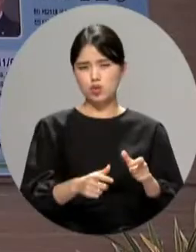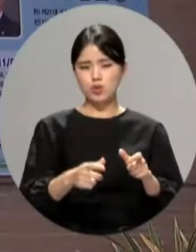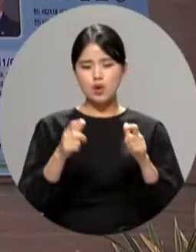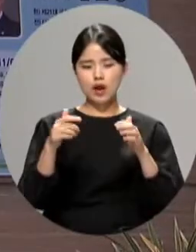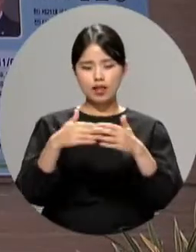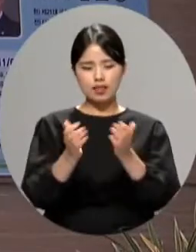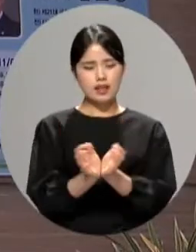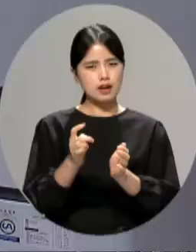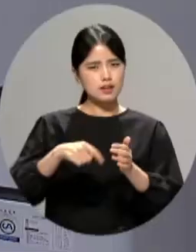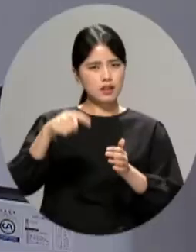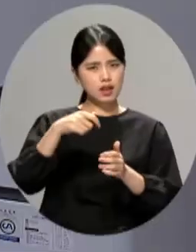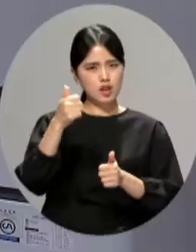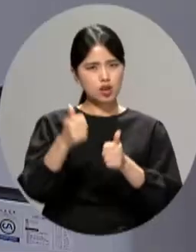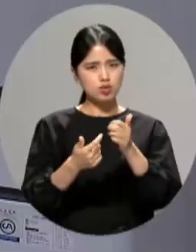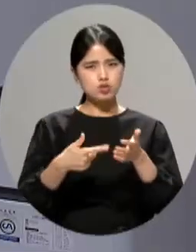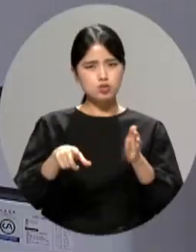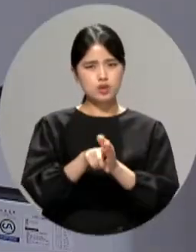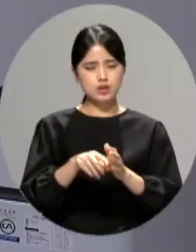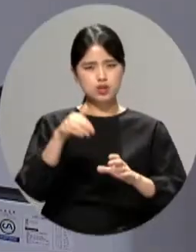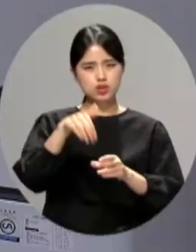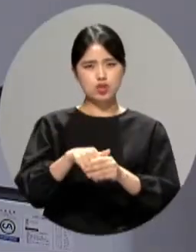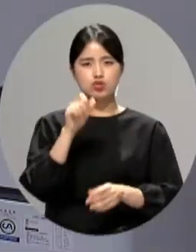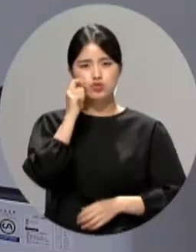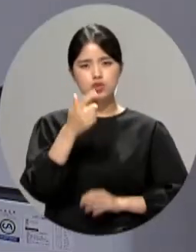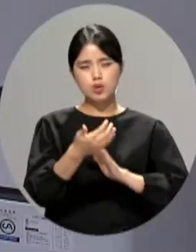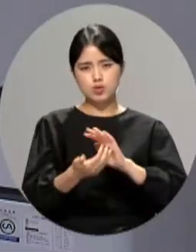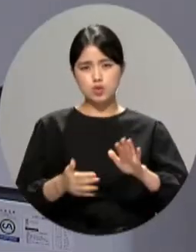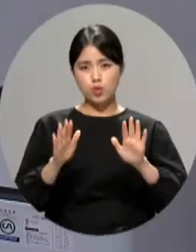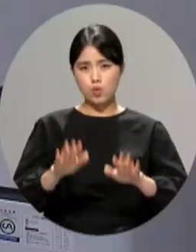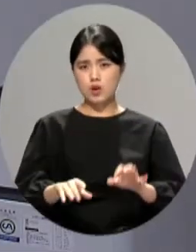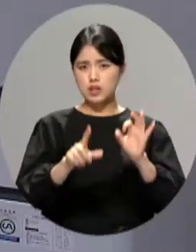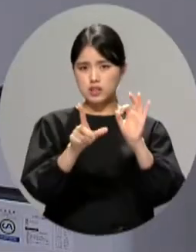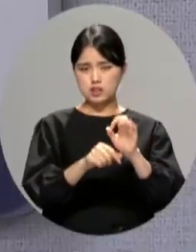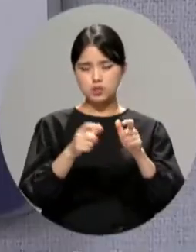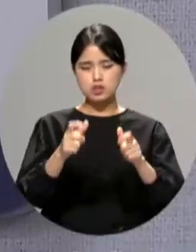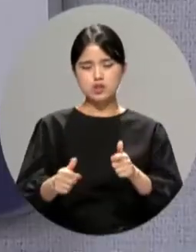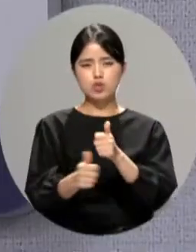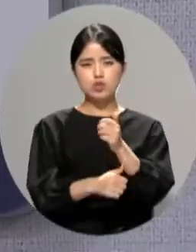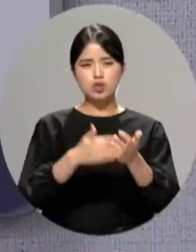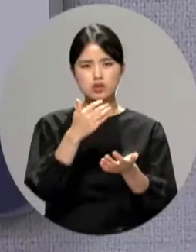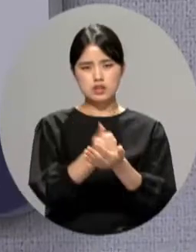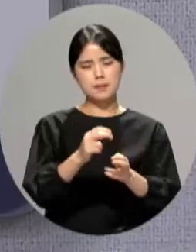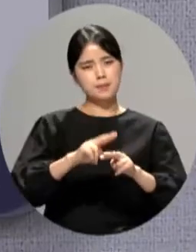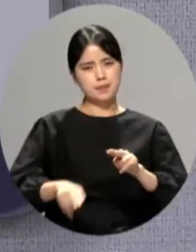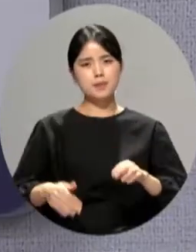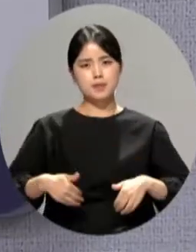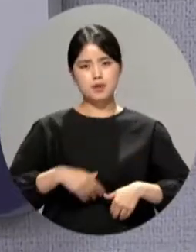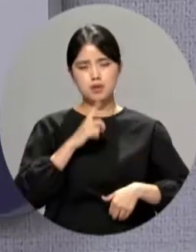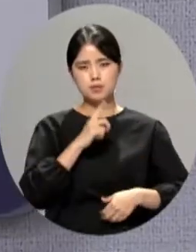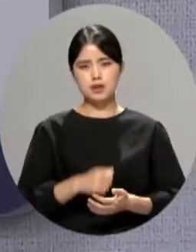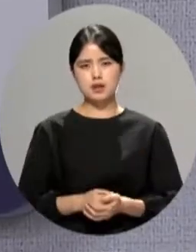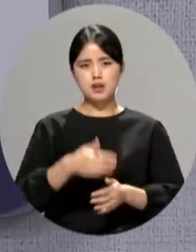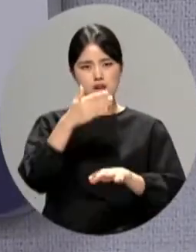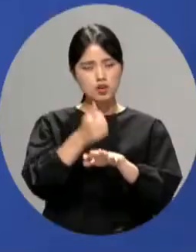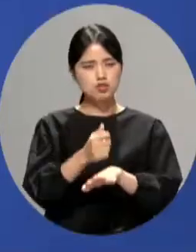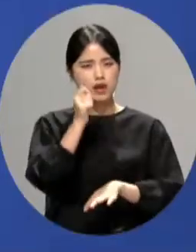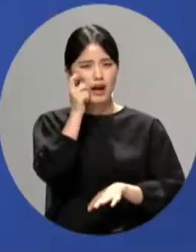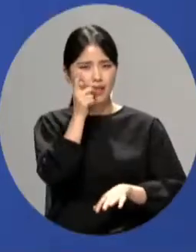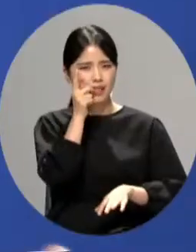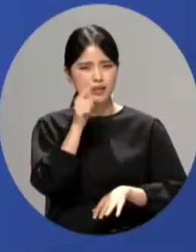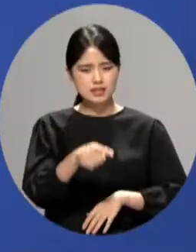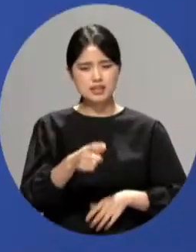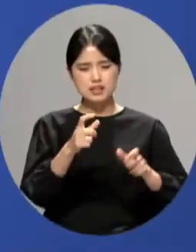경선을 위해서는 선거 6개월 전인 오는 10월에는 지역위원장 자리를 내려놔야 합니다. 결국 불과 한